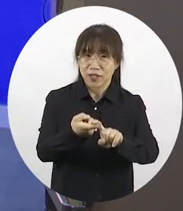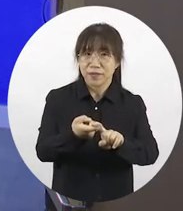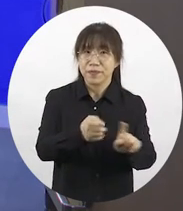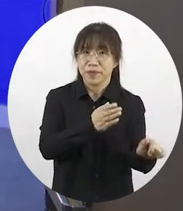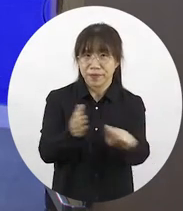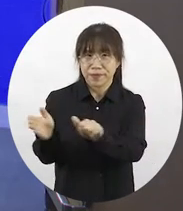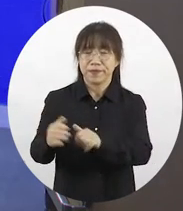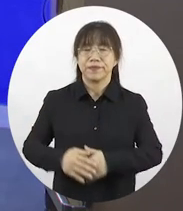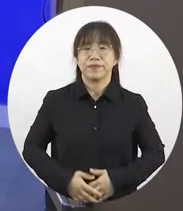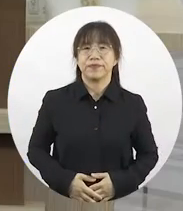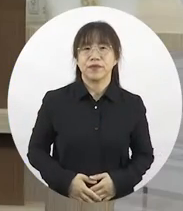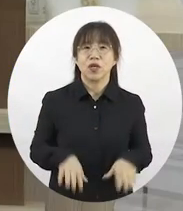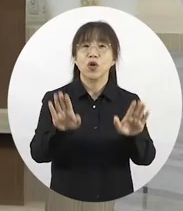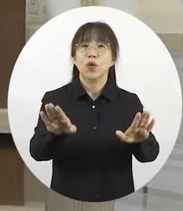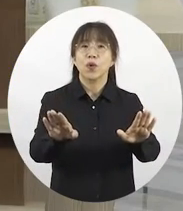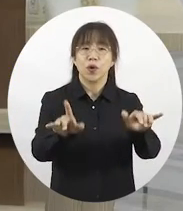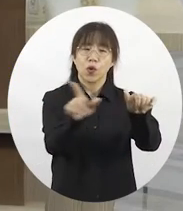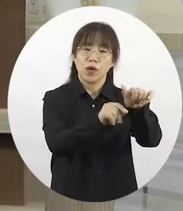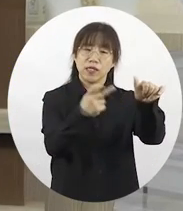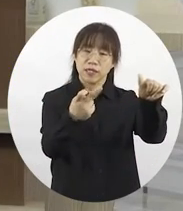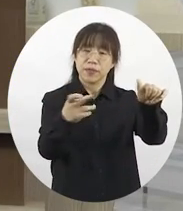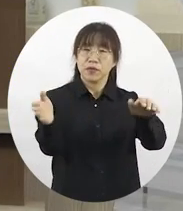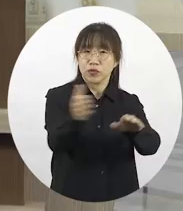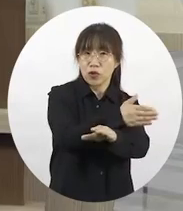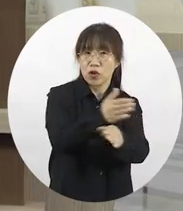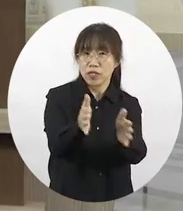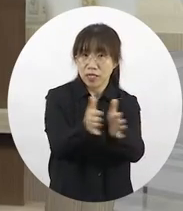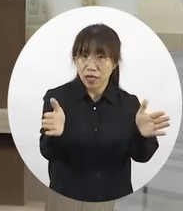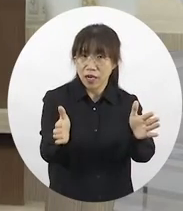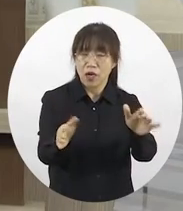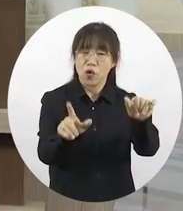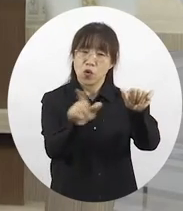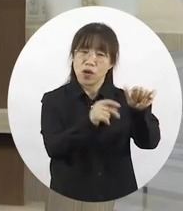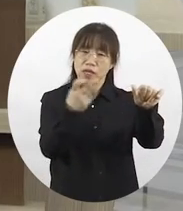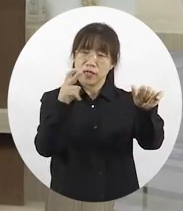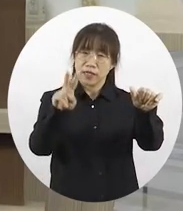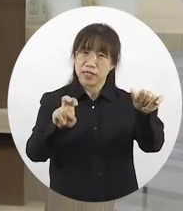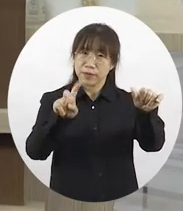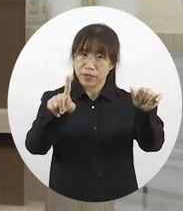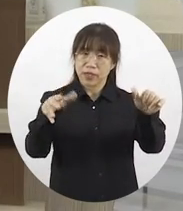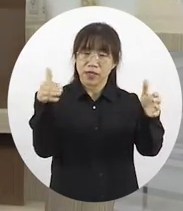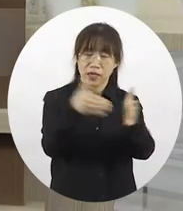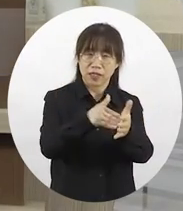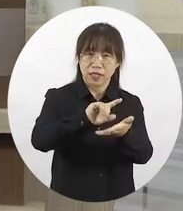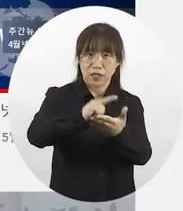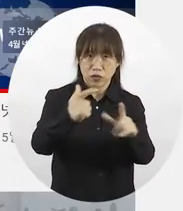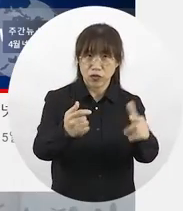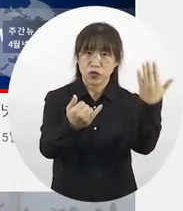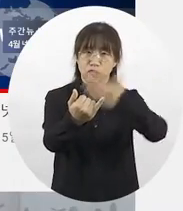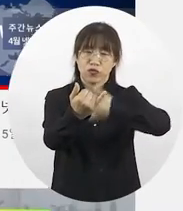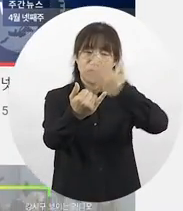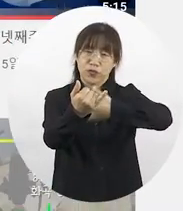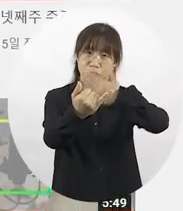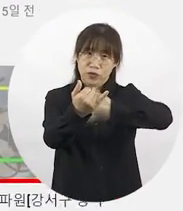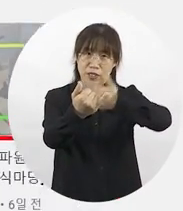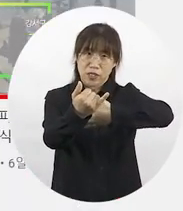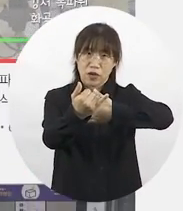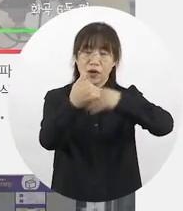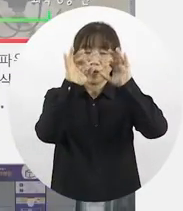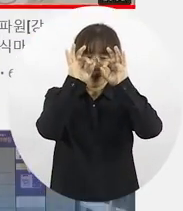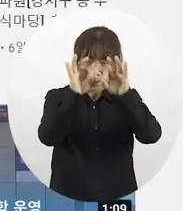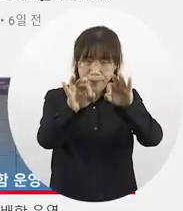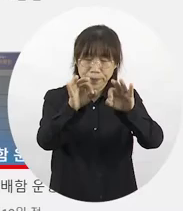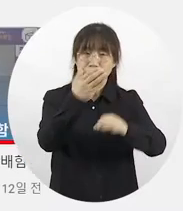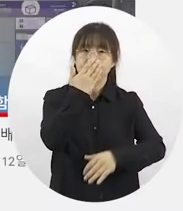부탁드립니다 오는 12일부터 시작되는 강좌는 21일까지 강서구청 유튜브 채널에서 사전